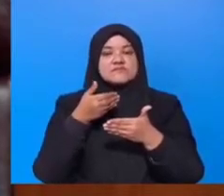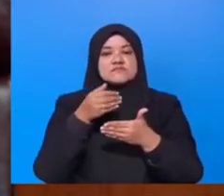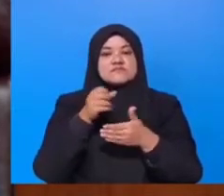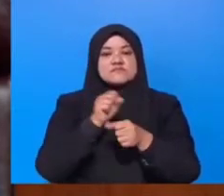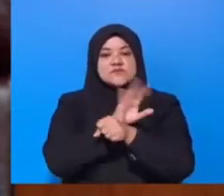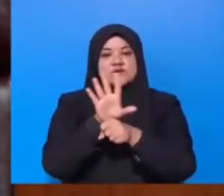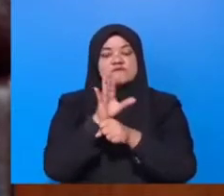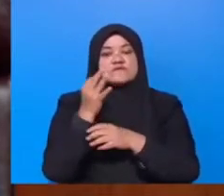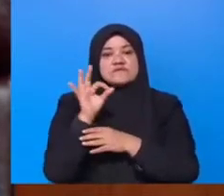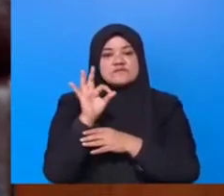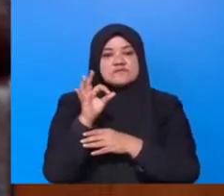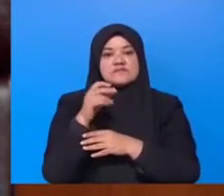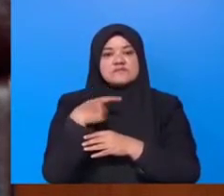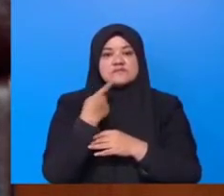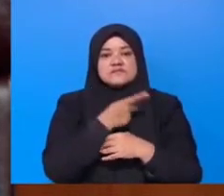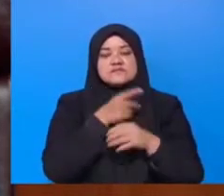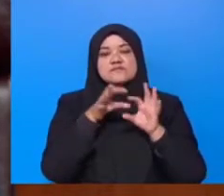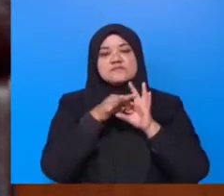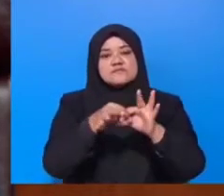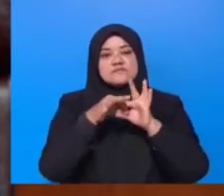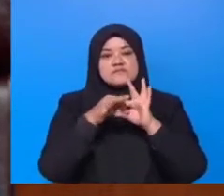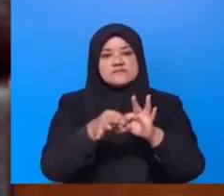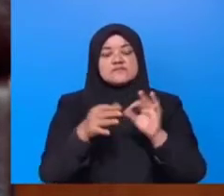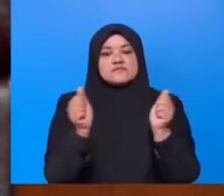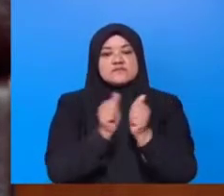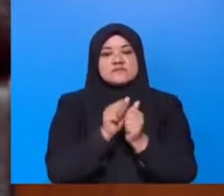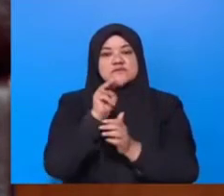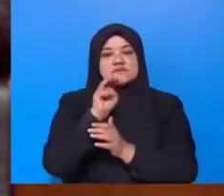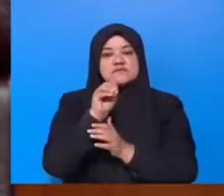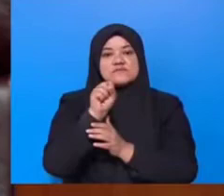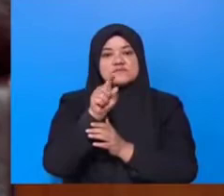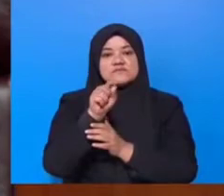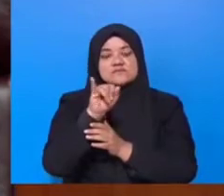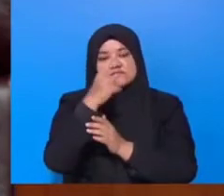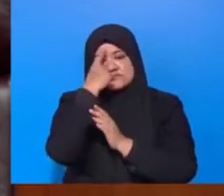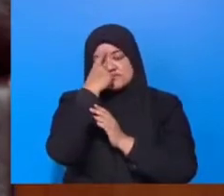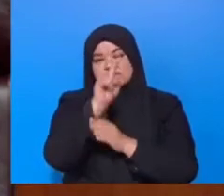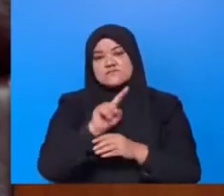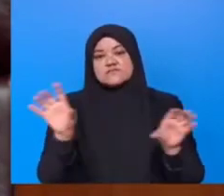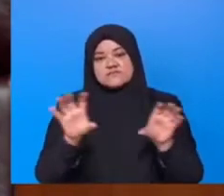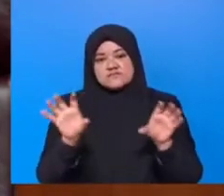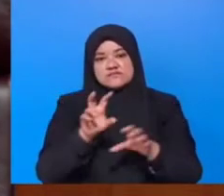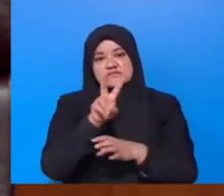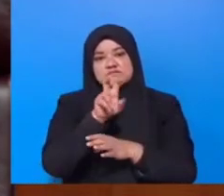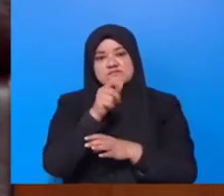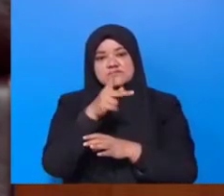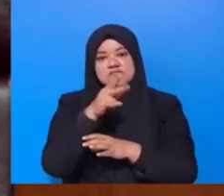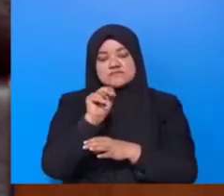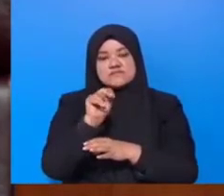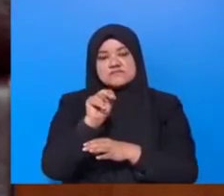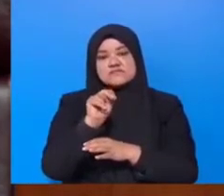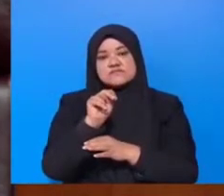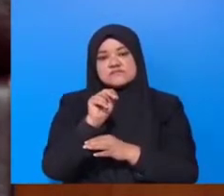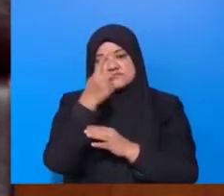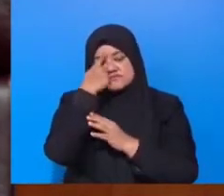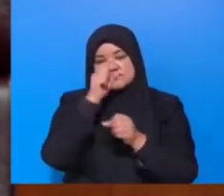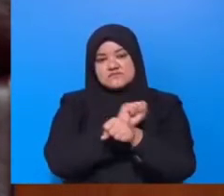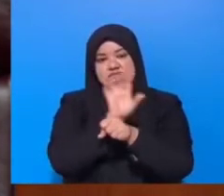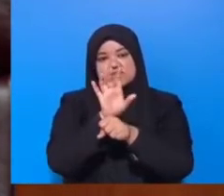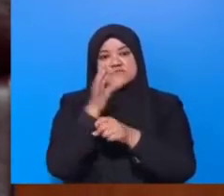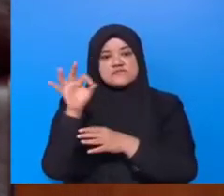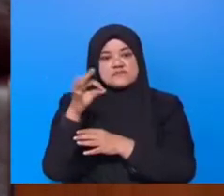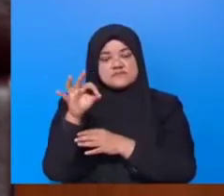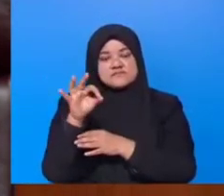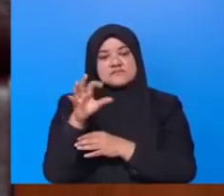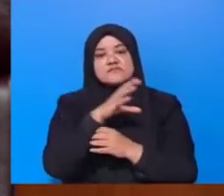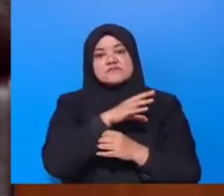obt Nikita pun telah bekerjasama dengan musti untuk menghasilkan bensin untuk untuk